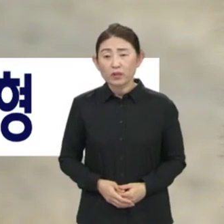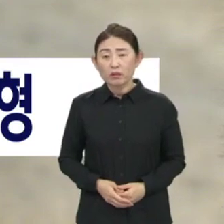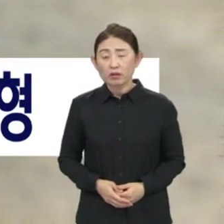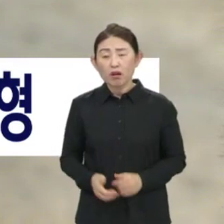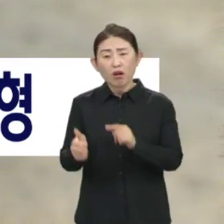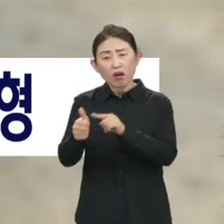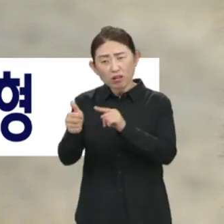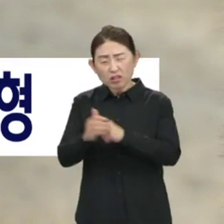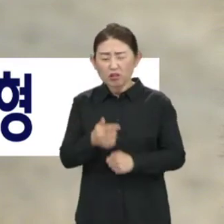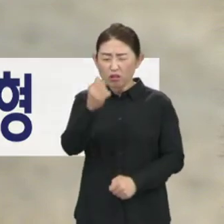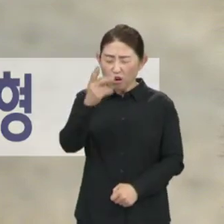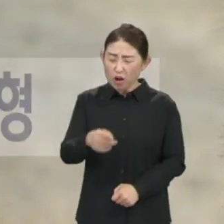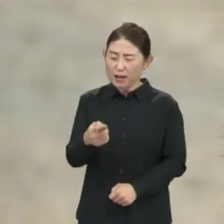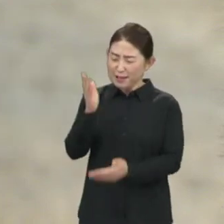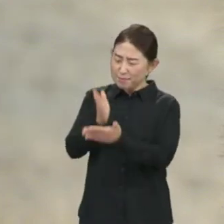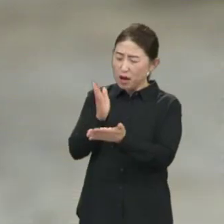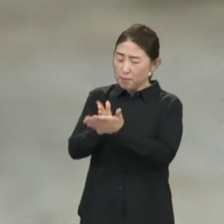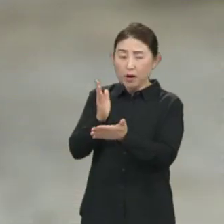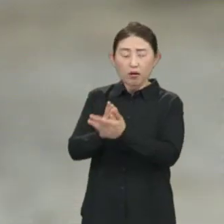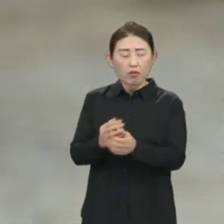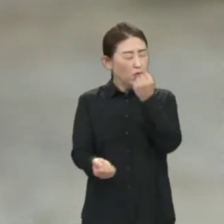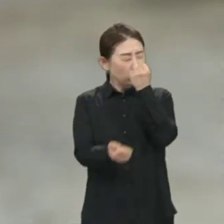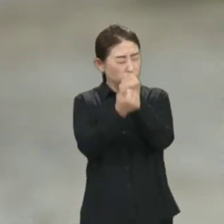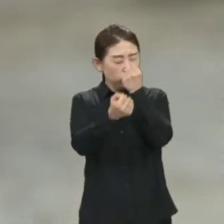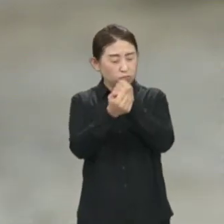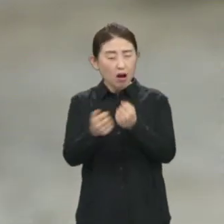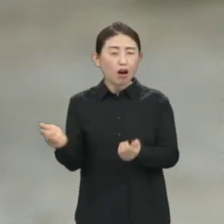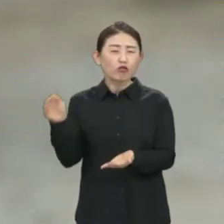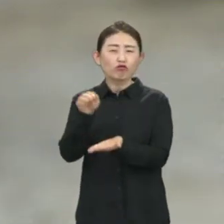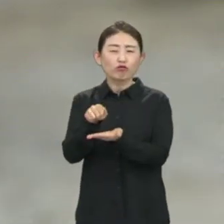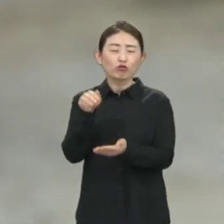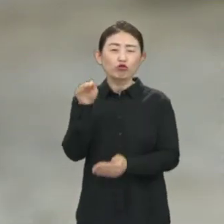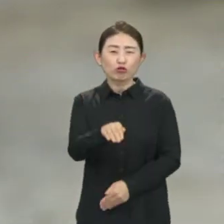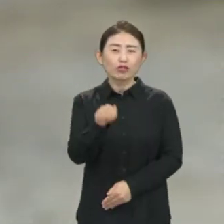재판부는 A씨가 여러 차례 경고를 받고도 반복적으로 무단